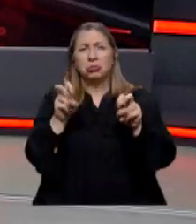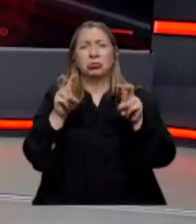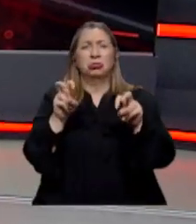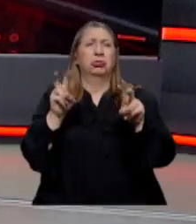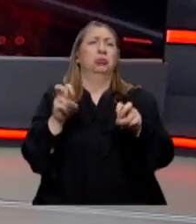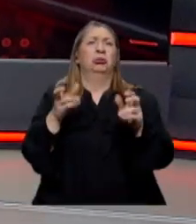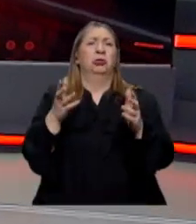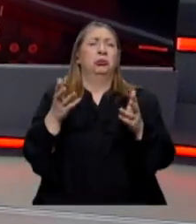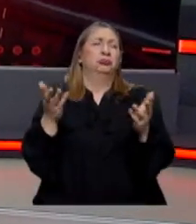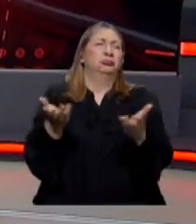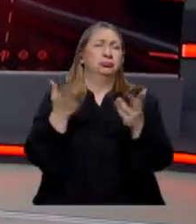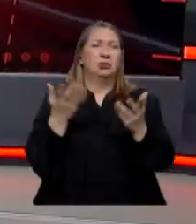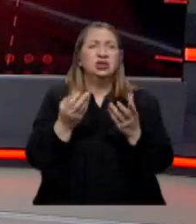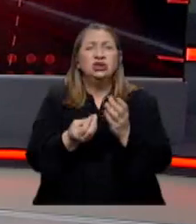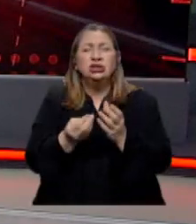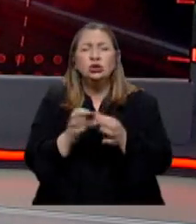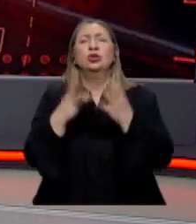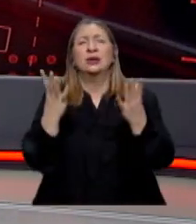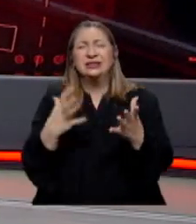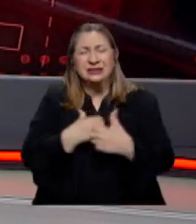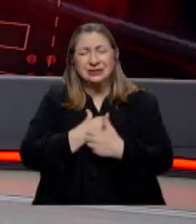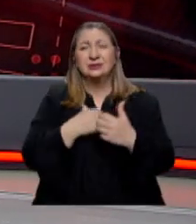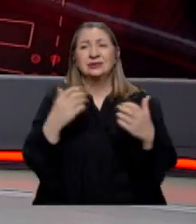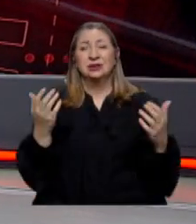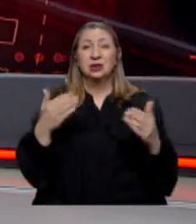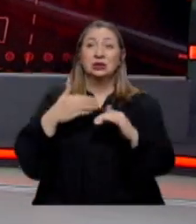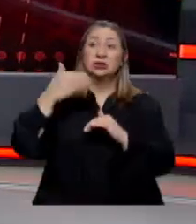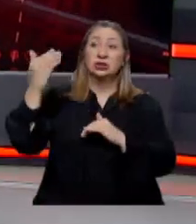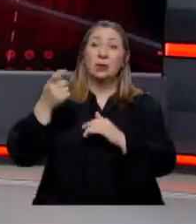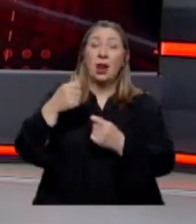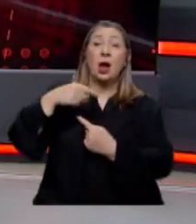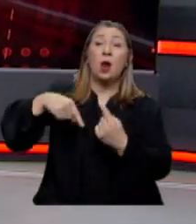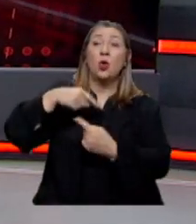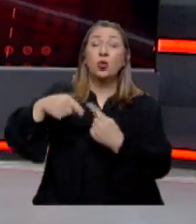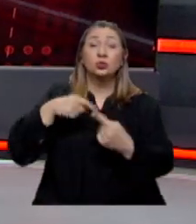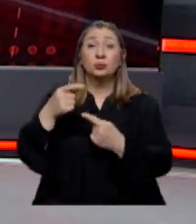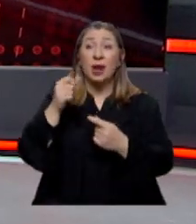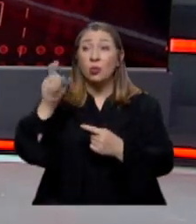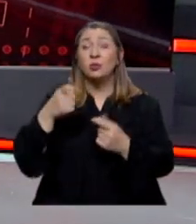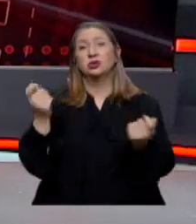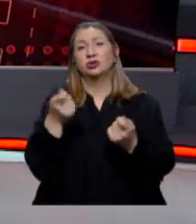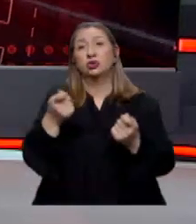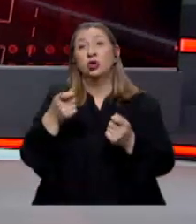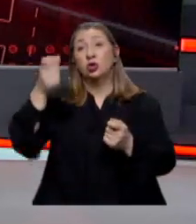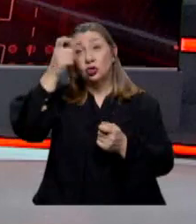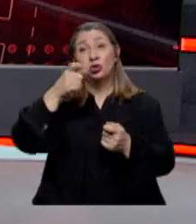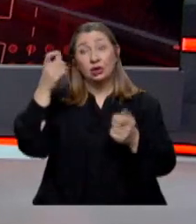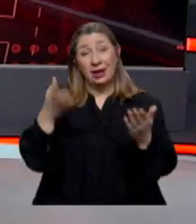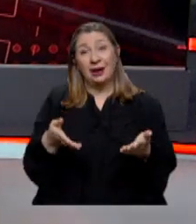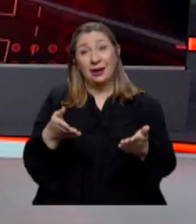sorunlar Efendim açmazlar sıkıntılar falan dışarıdan para arıyoruz dışarıdan para bulmaya çalışıyoruz ve